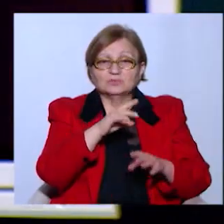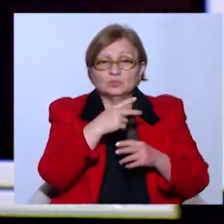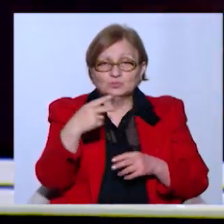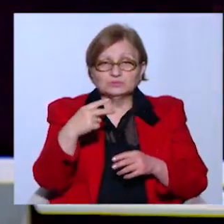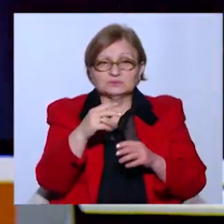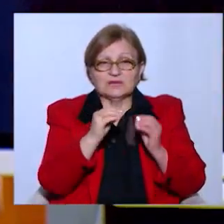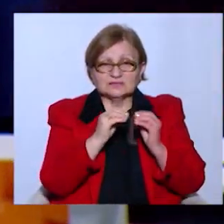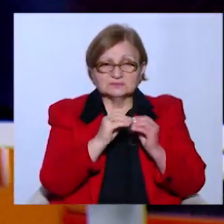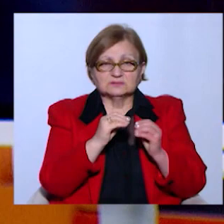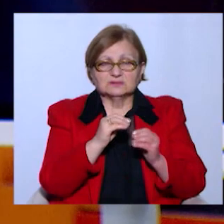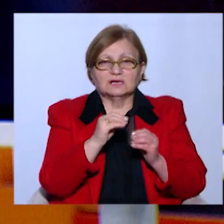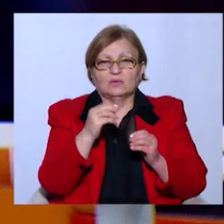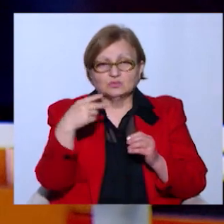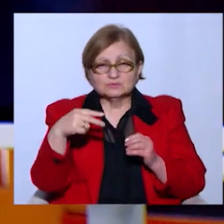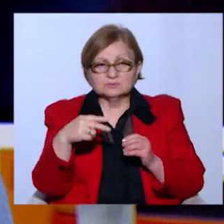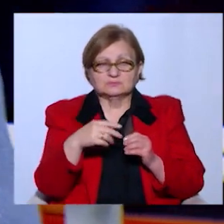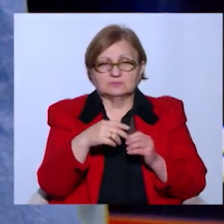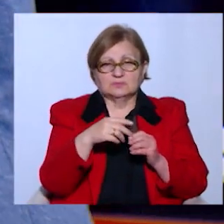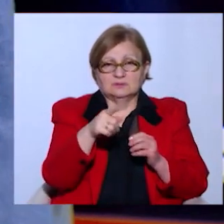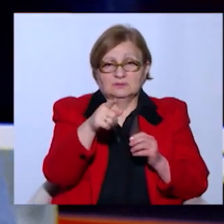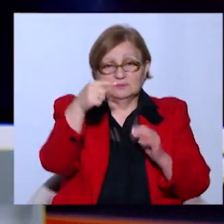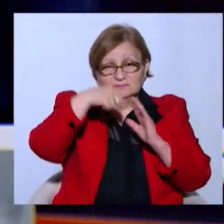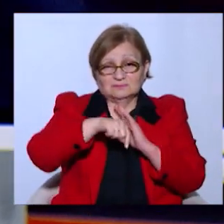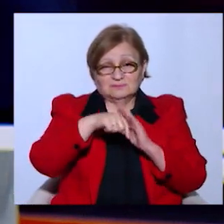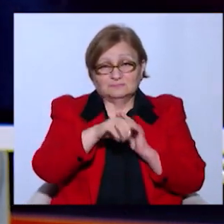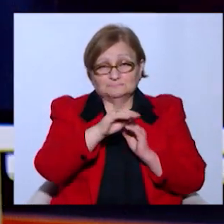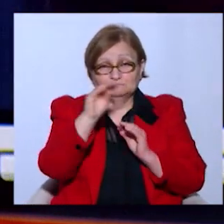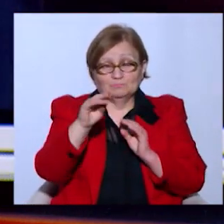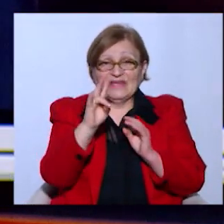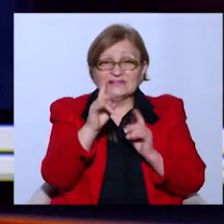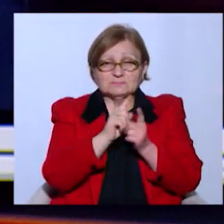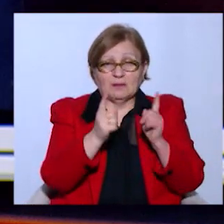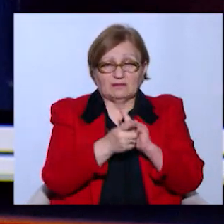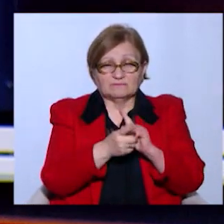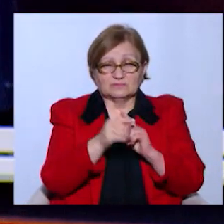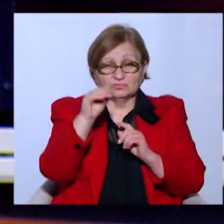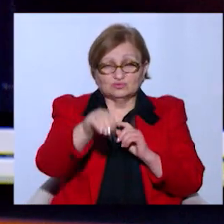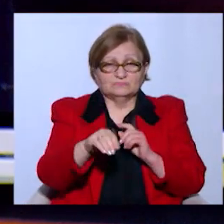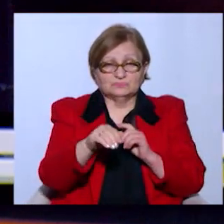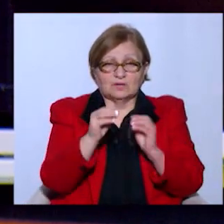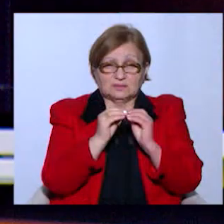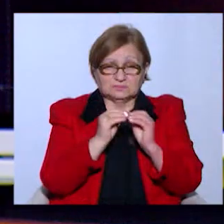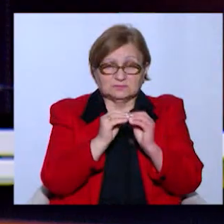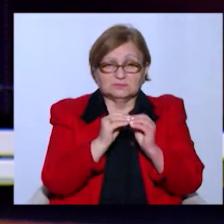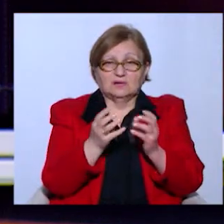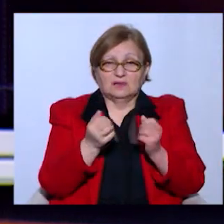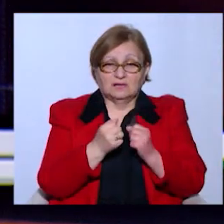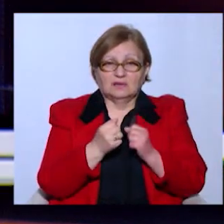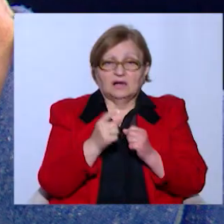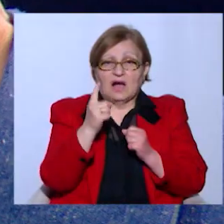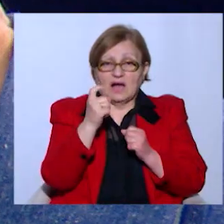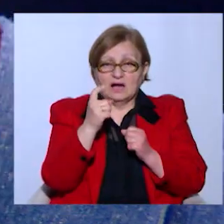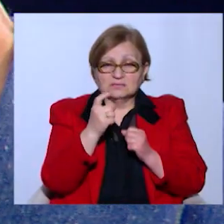მიიღება ესეთი რამე. ეს 10 ეს იქნება ამ ფორმულაში, რომ n-ის მაგივრად ჩავსვათ 10, ანუ მიიღება